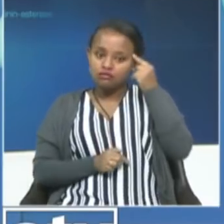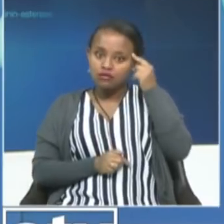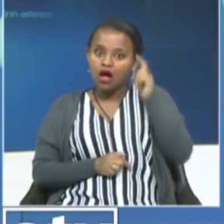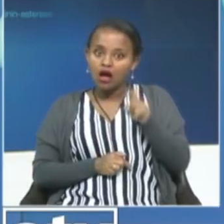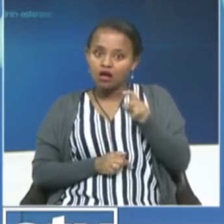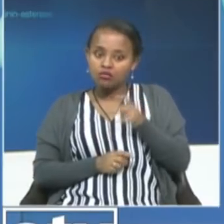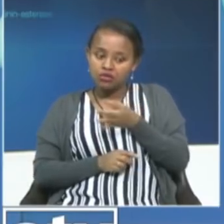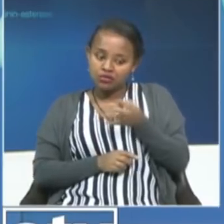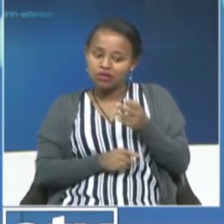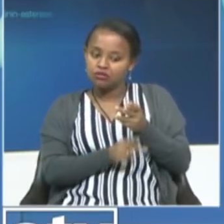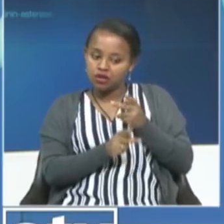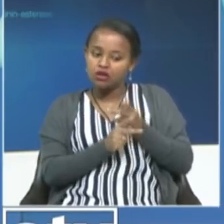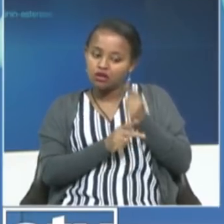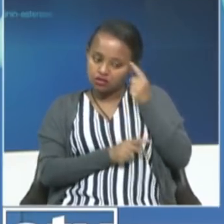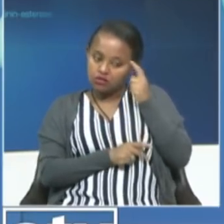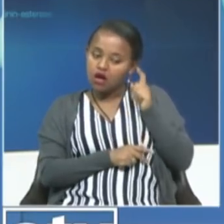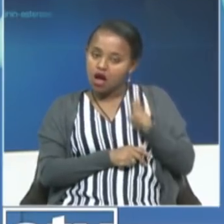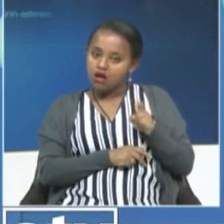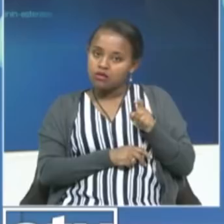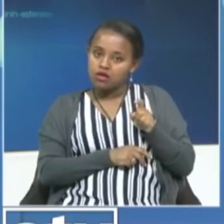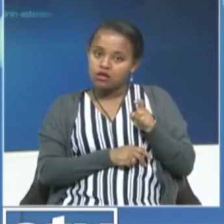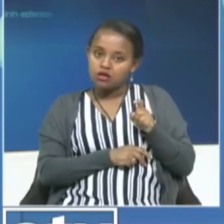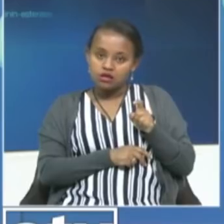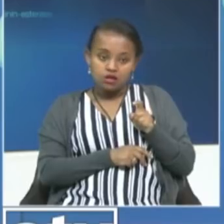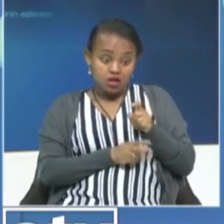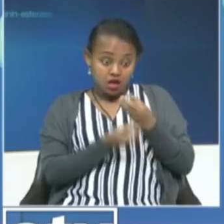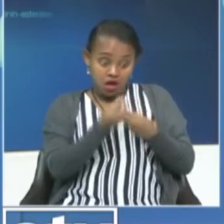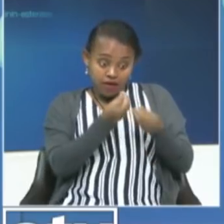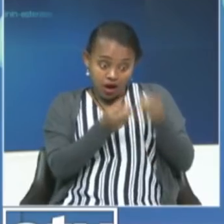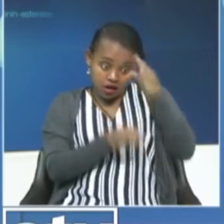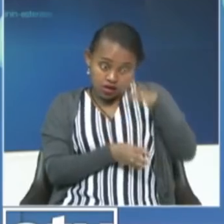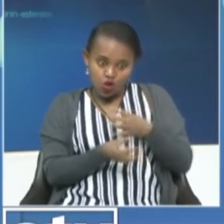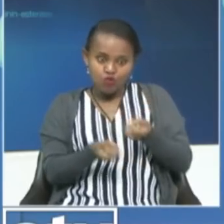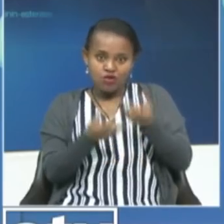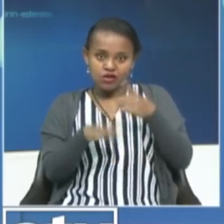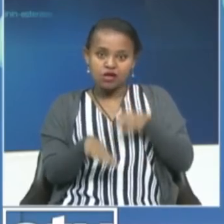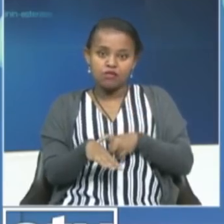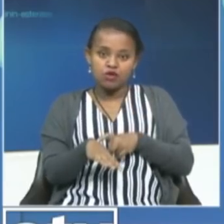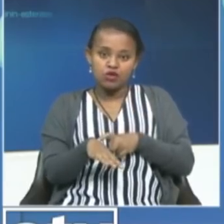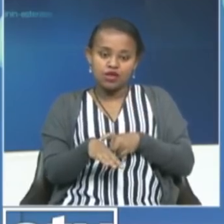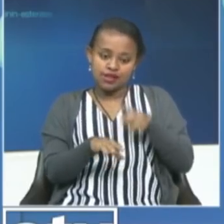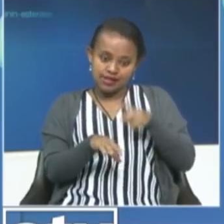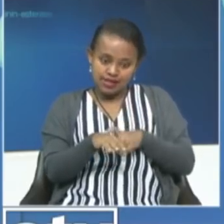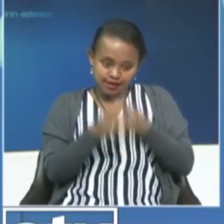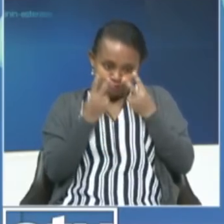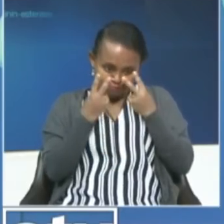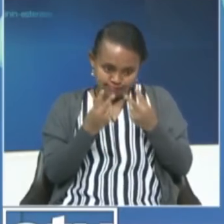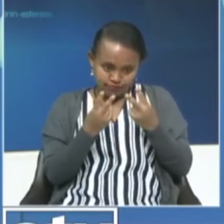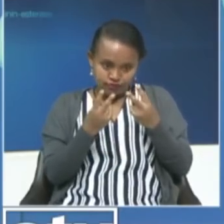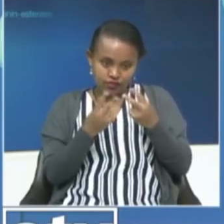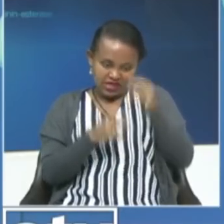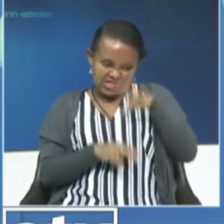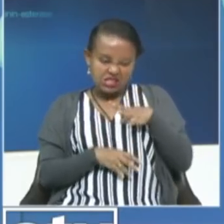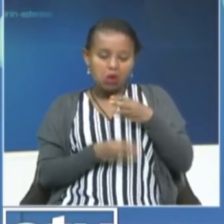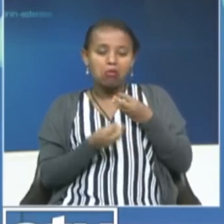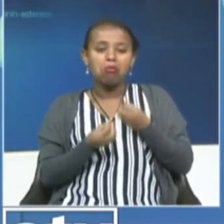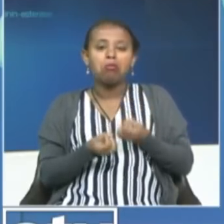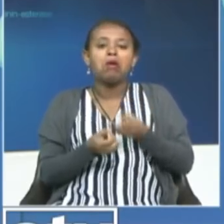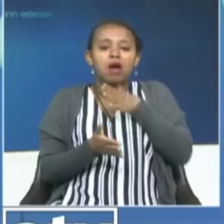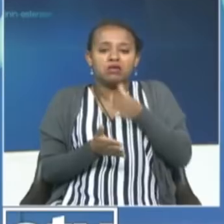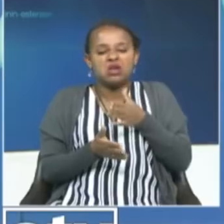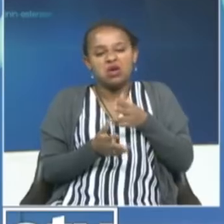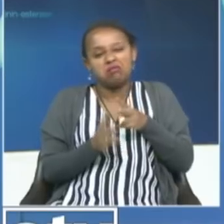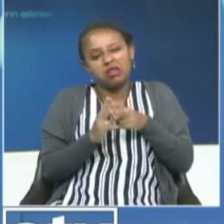በደንብ ተጠንቅቀን ማስተዋል ነው ያለብን። ምናልባት ገበያ ሰው የሚበዛበት ወቅት ሰዓትን አይተን ሰው በማይበዛበት ወይ